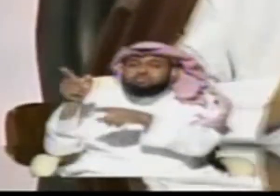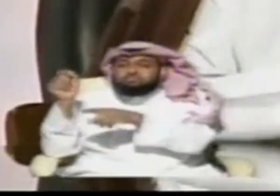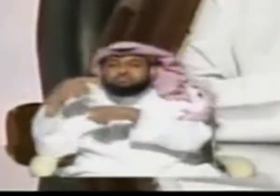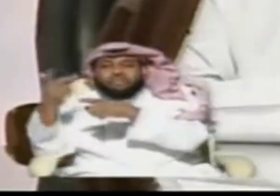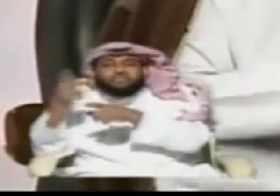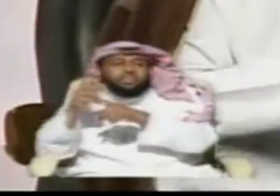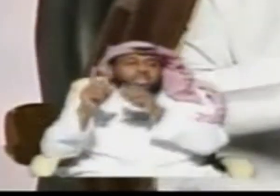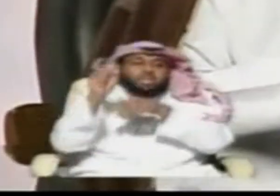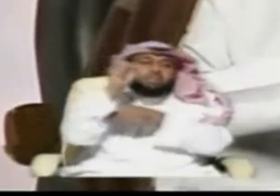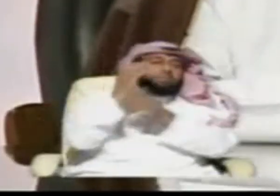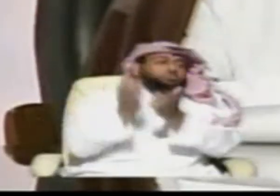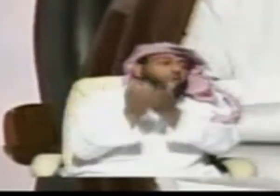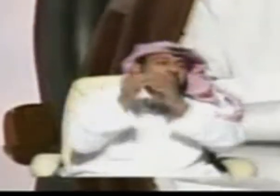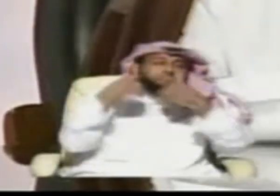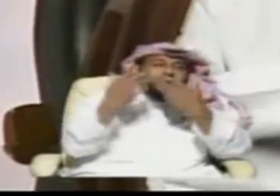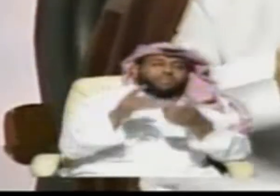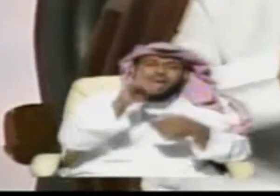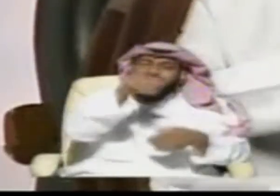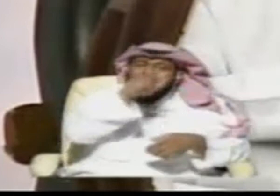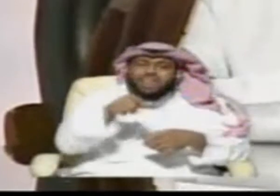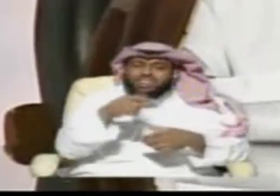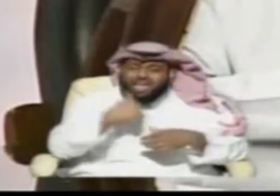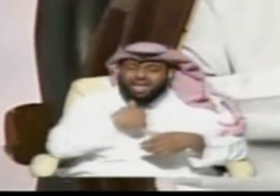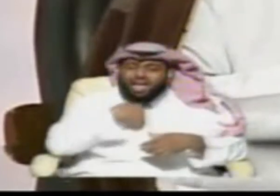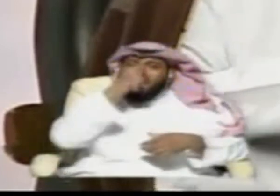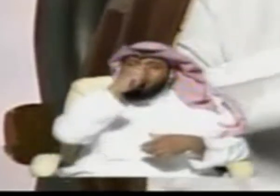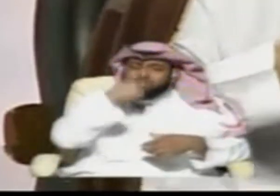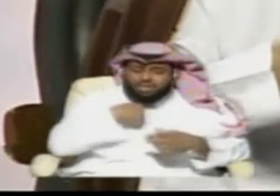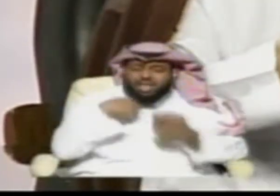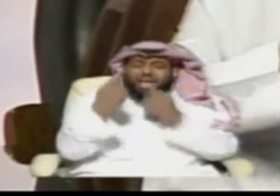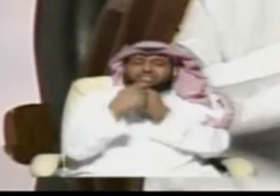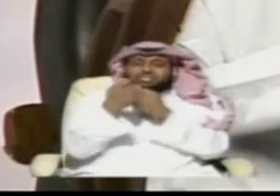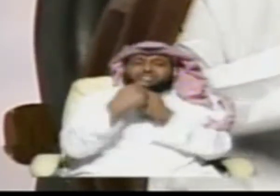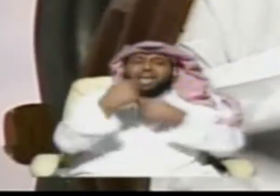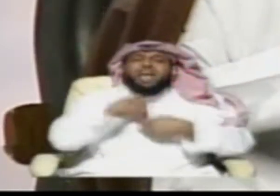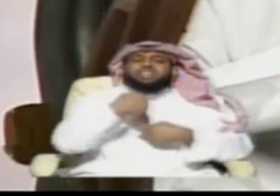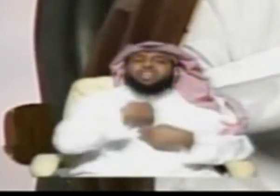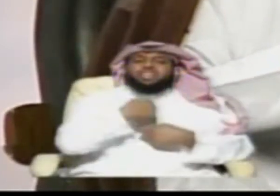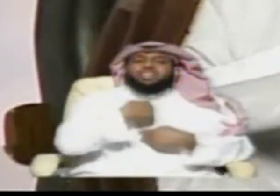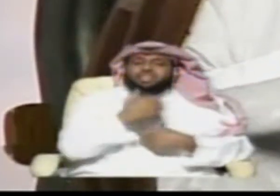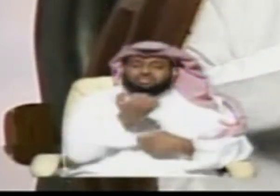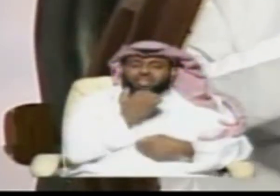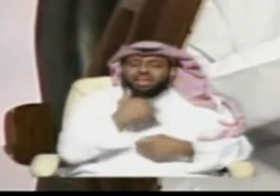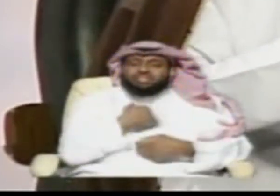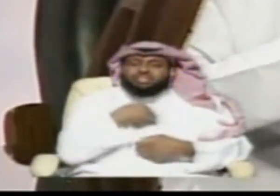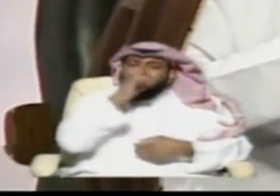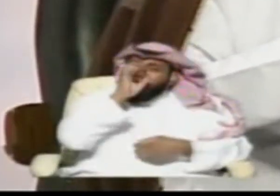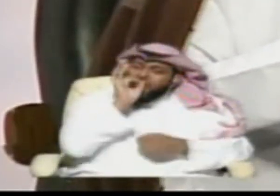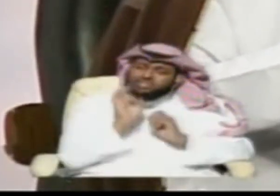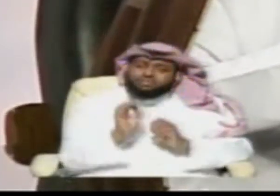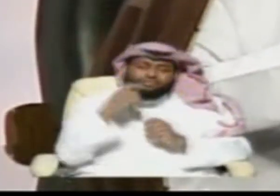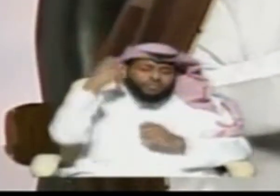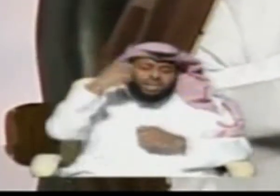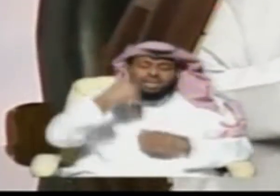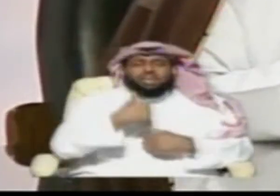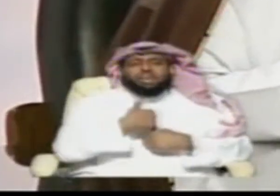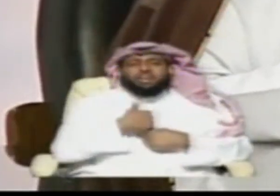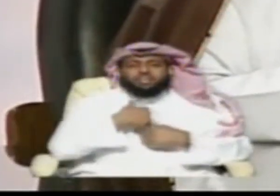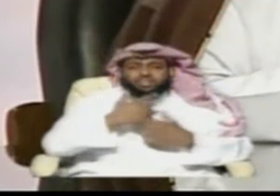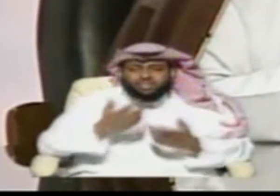وشحناء. نحن بحاجة إلى الالتحام، بحاجة إلى الاجتماع، بحاجة إلى أن نعي أننا